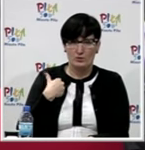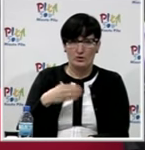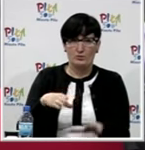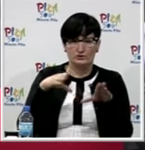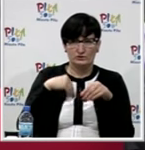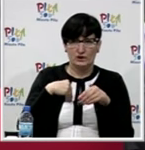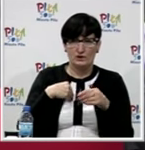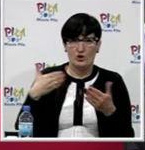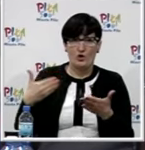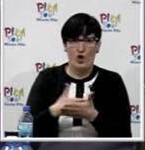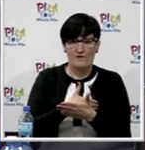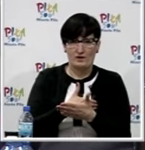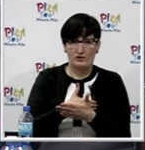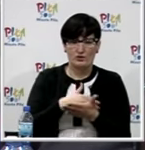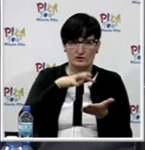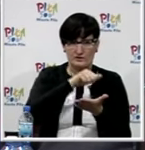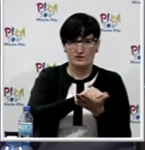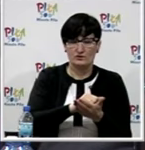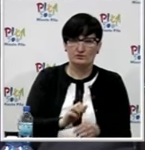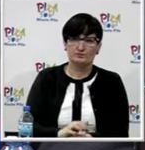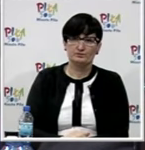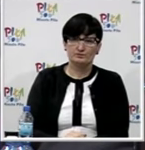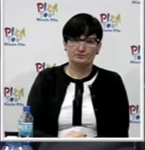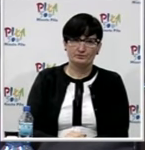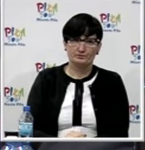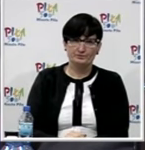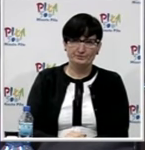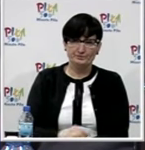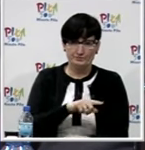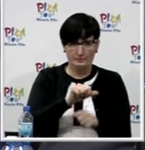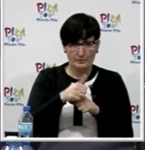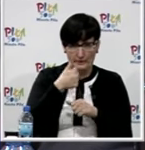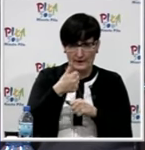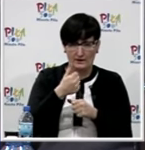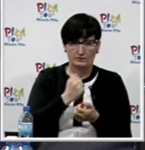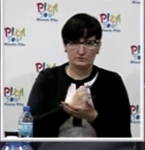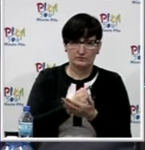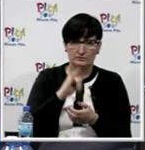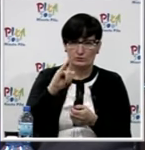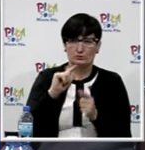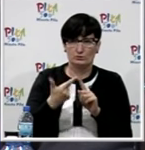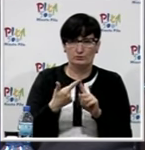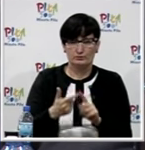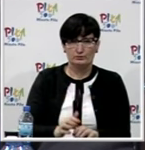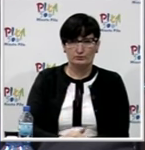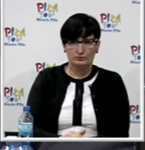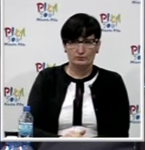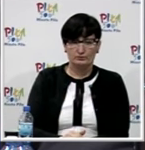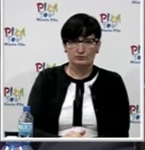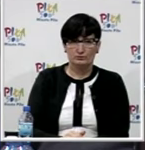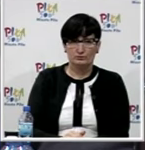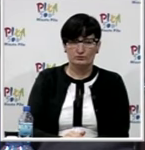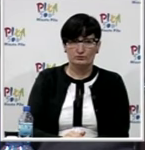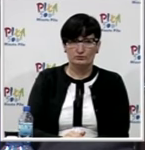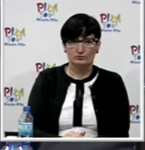i dzierżawcy. To jest jedna kwestia. I drugą kwestię, którą chciałem